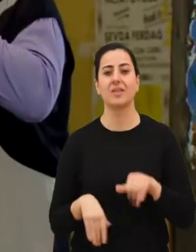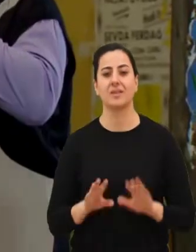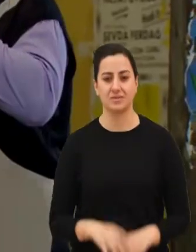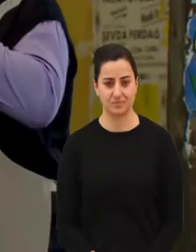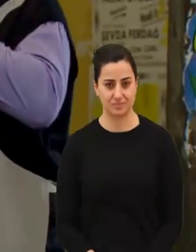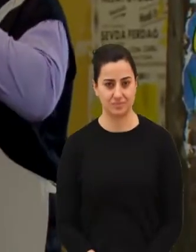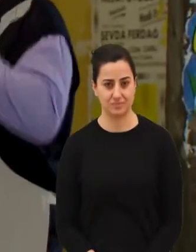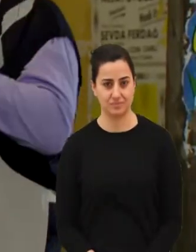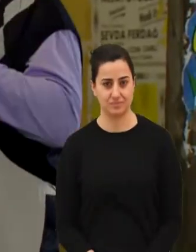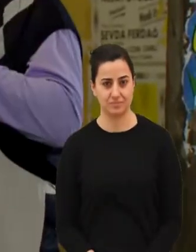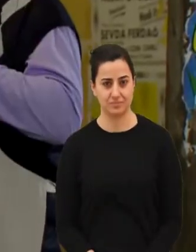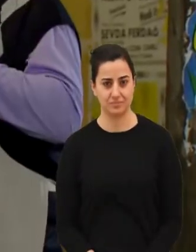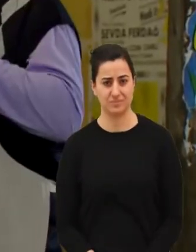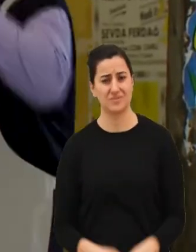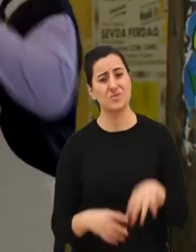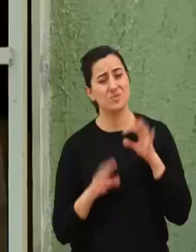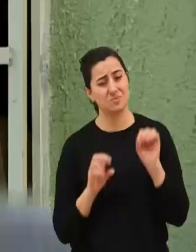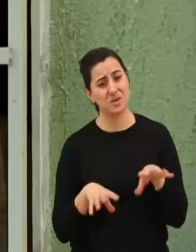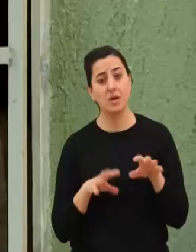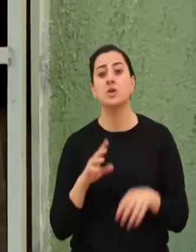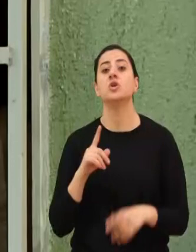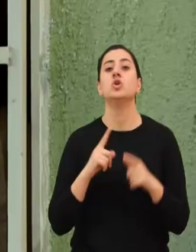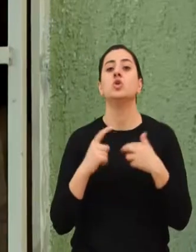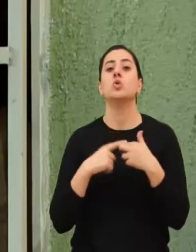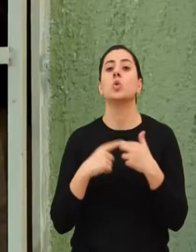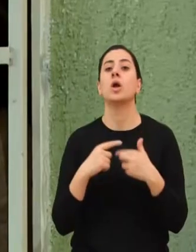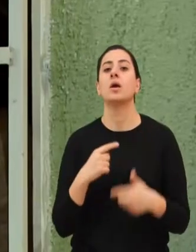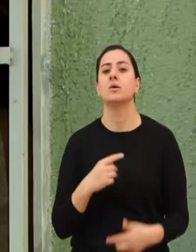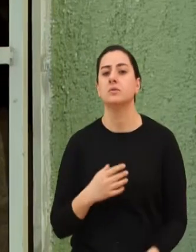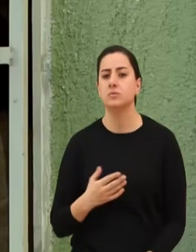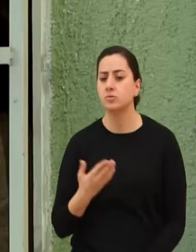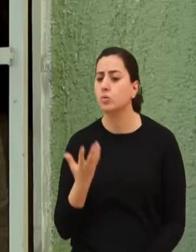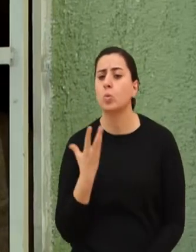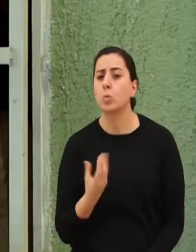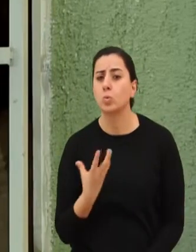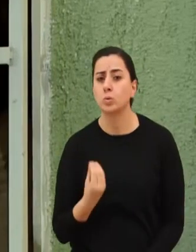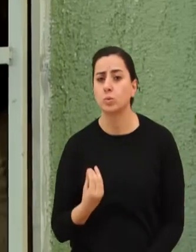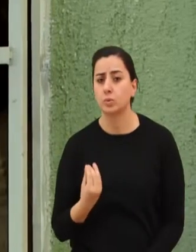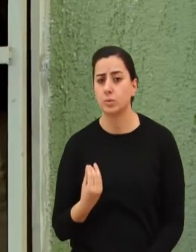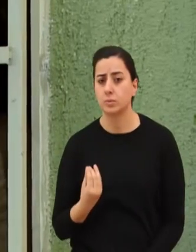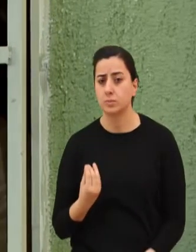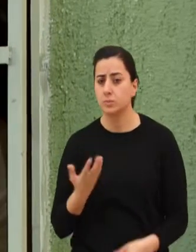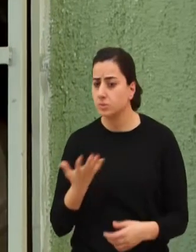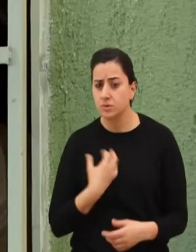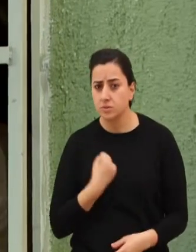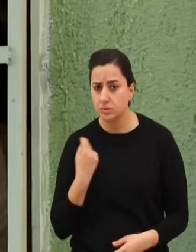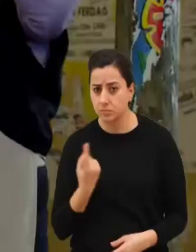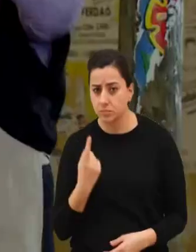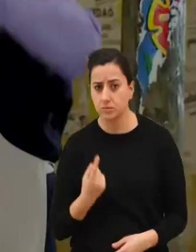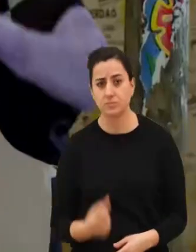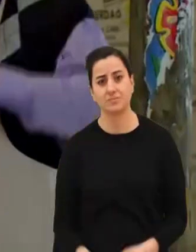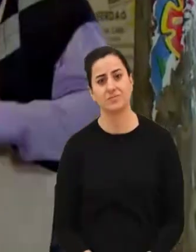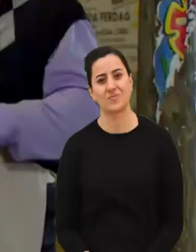Tabii. Rukiye! Ya manacığım ne olur ya. Rukiye! Ya ne oluyor ya? Batu ana, ne oldu